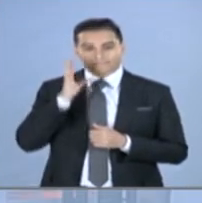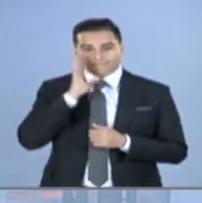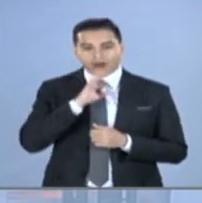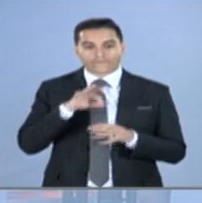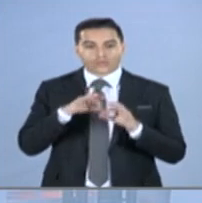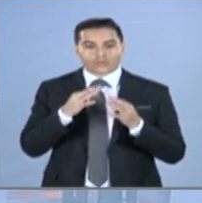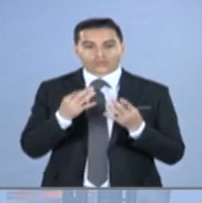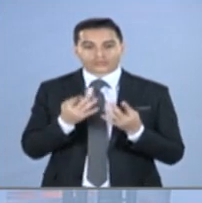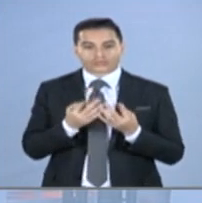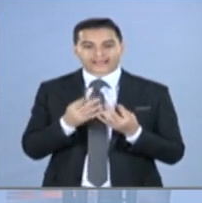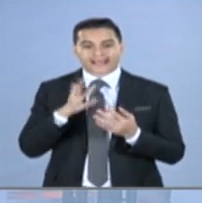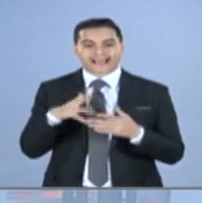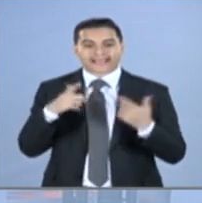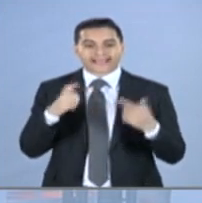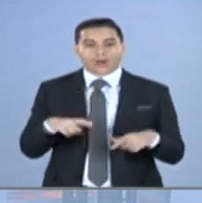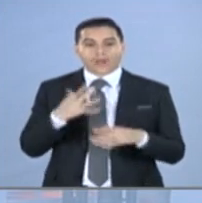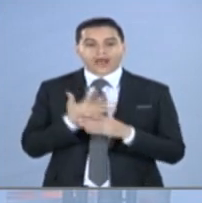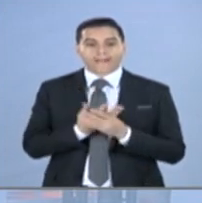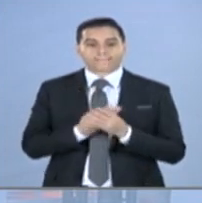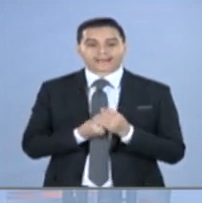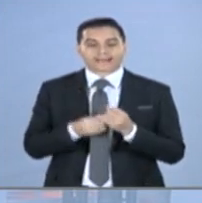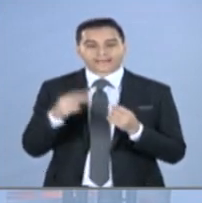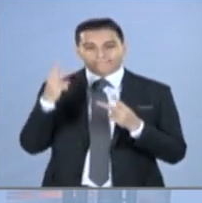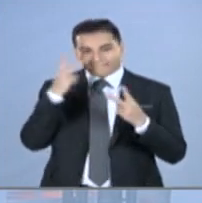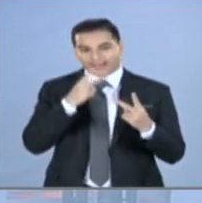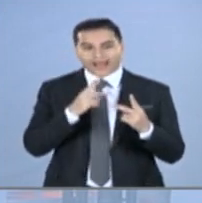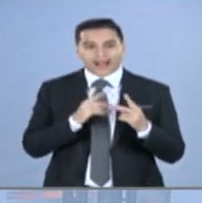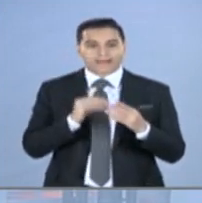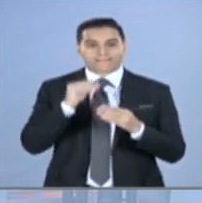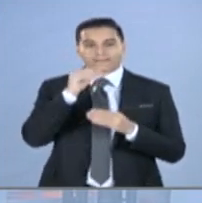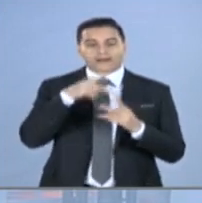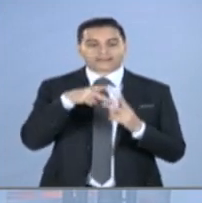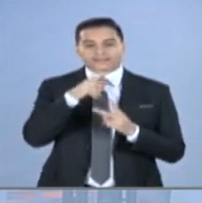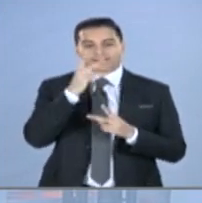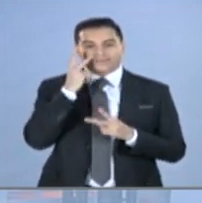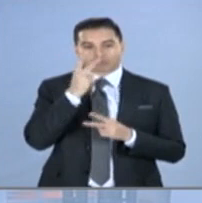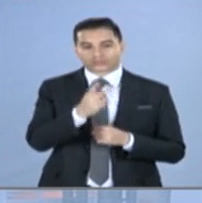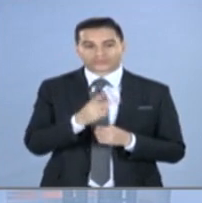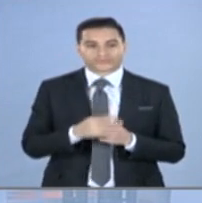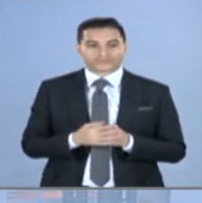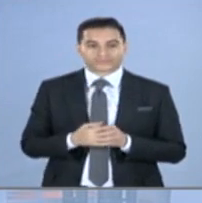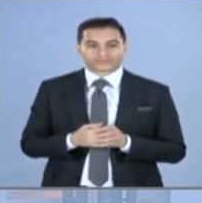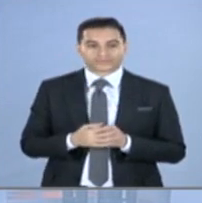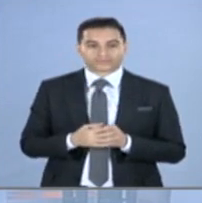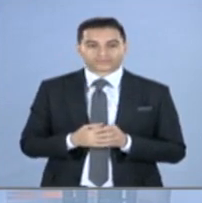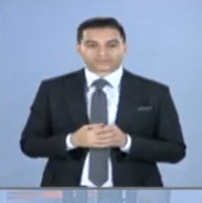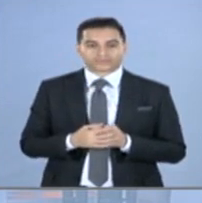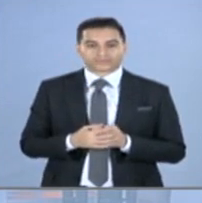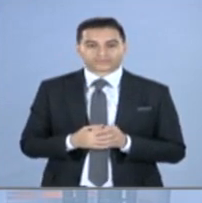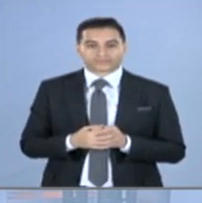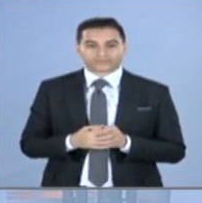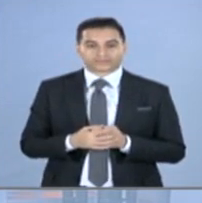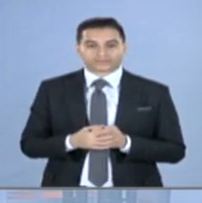معلومات عائلية، إيه الدولة اللي بنتك بتحلم تزورها؟